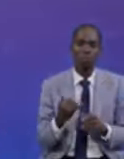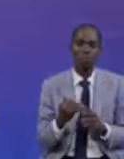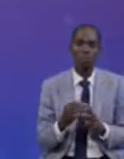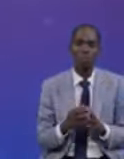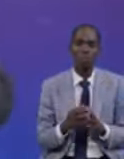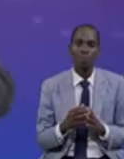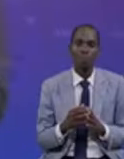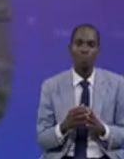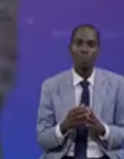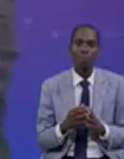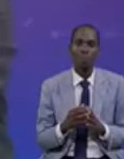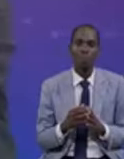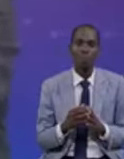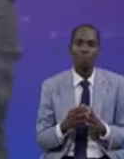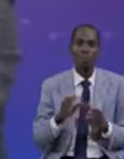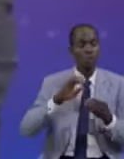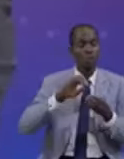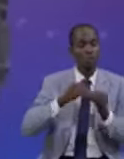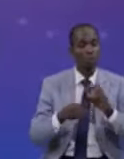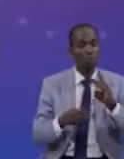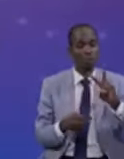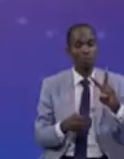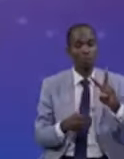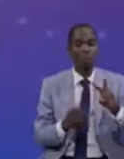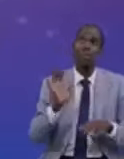bonté pour les